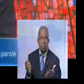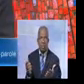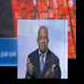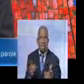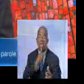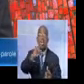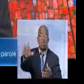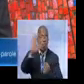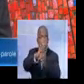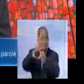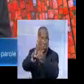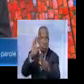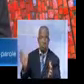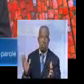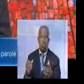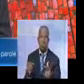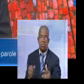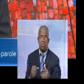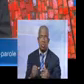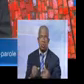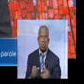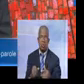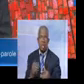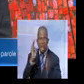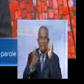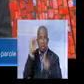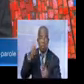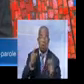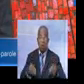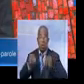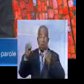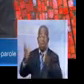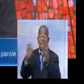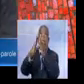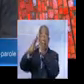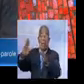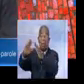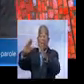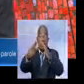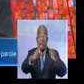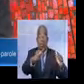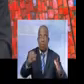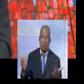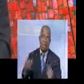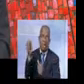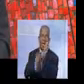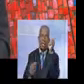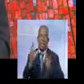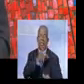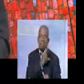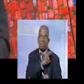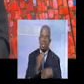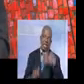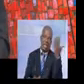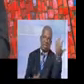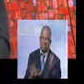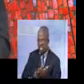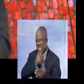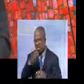à des particuliers, à des bâtiments de particuliers qui sont loués. et dont malheureusement les